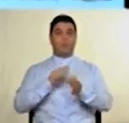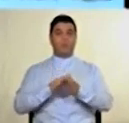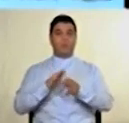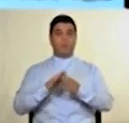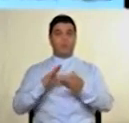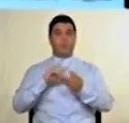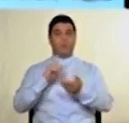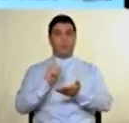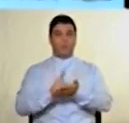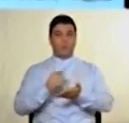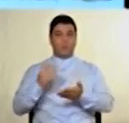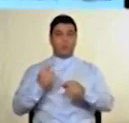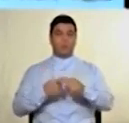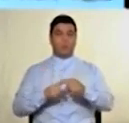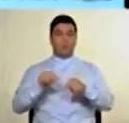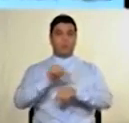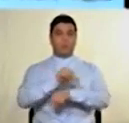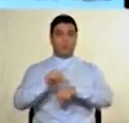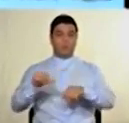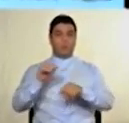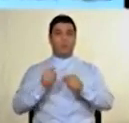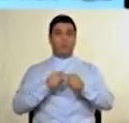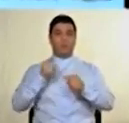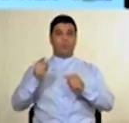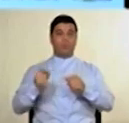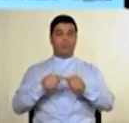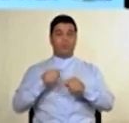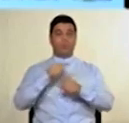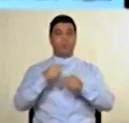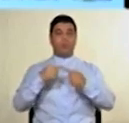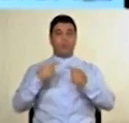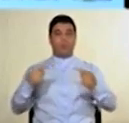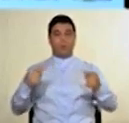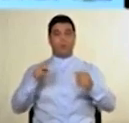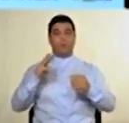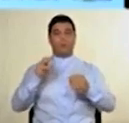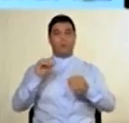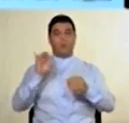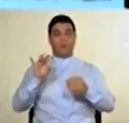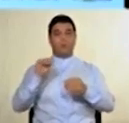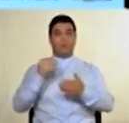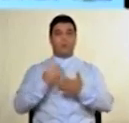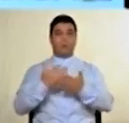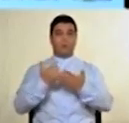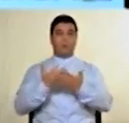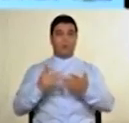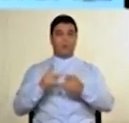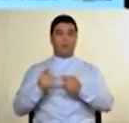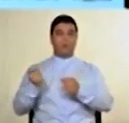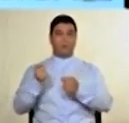uchun albatta unga chegaradosh va uzoq o'lkalardan har xil madanlar va qimmatbaho buyumlar